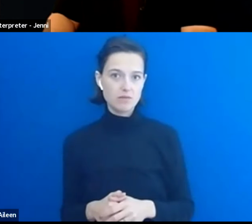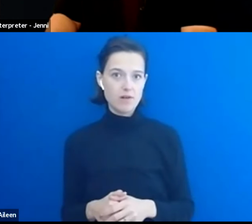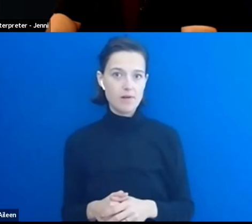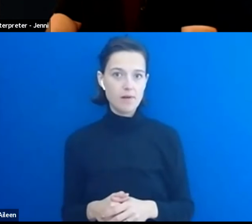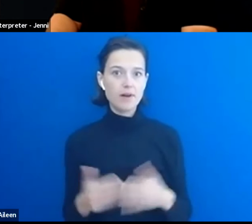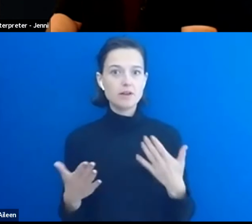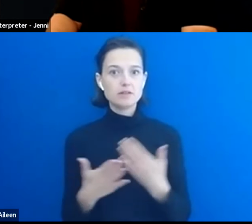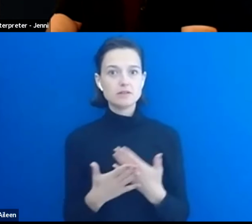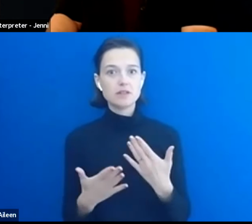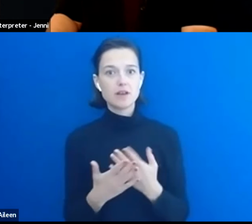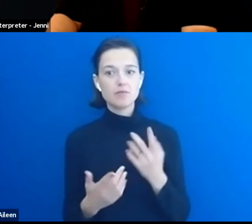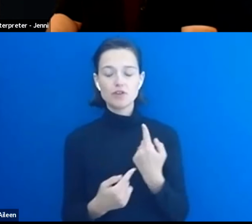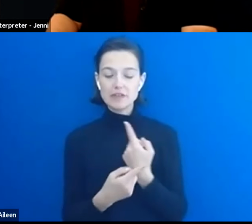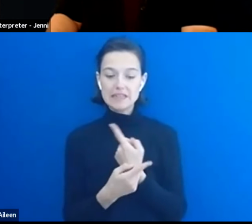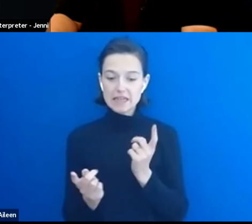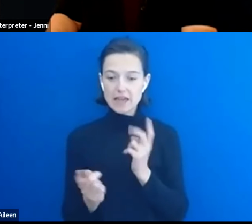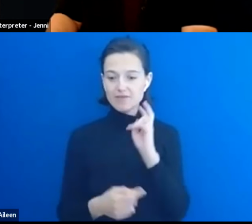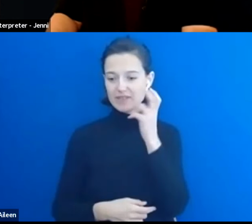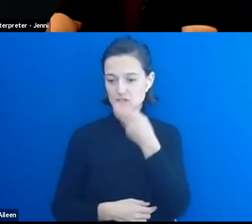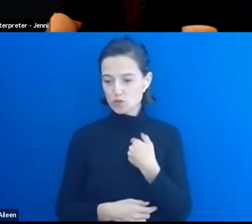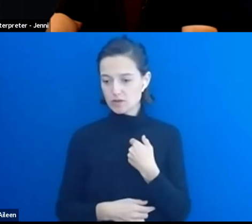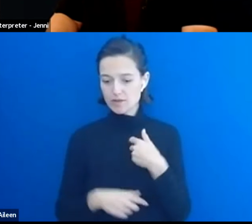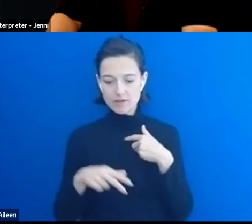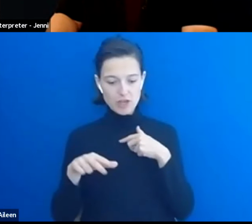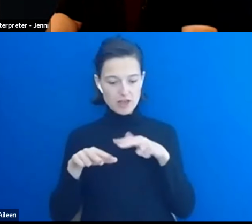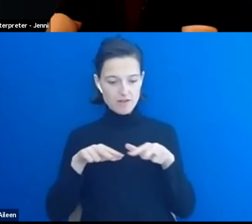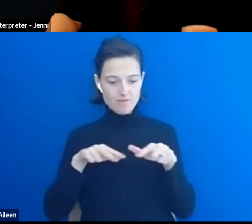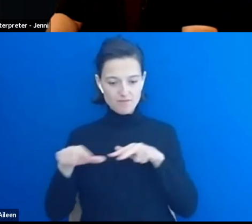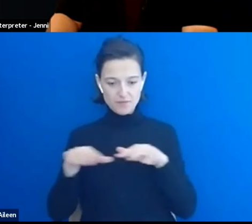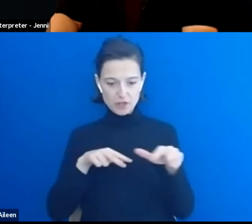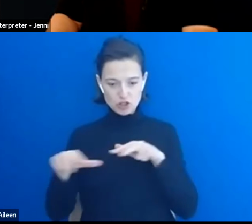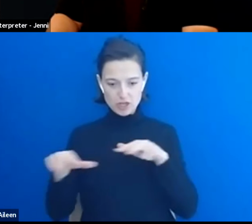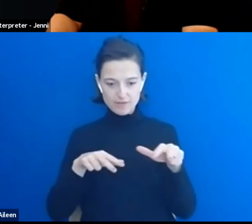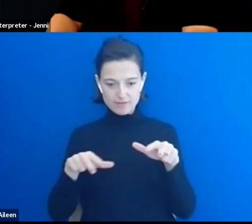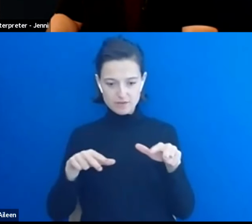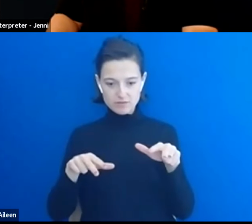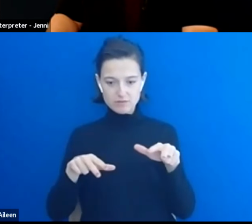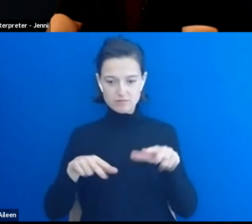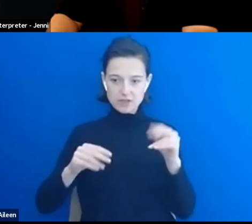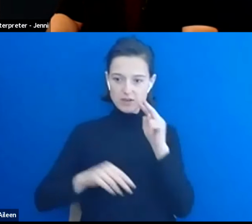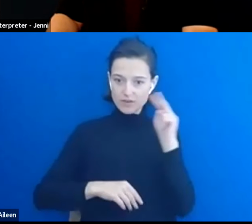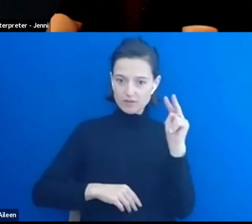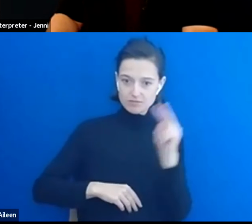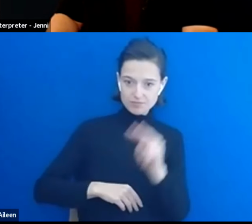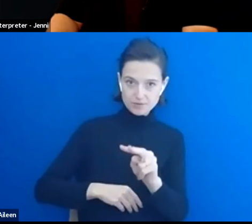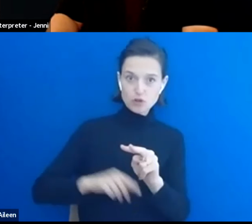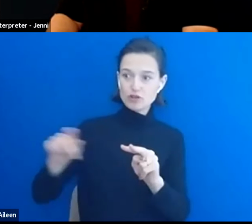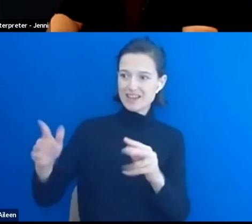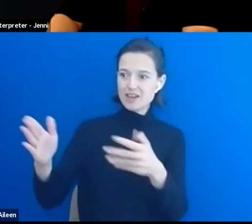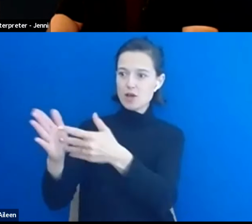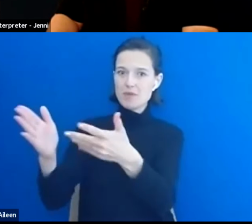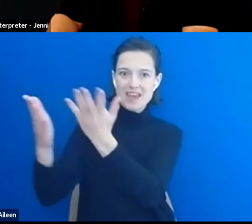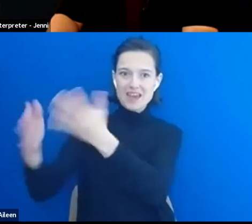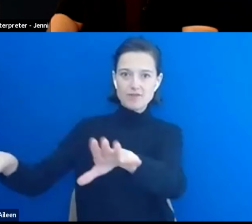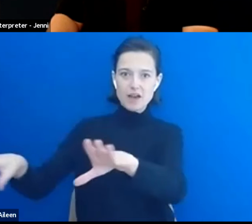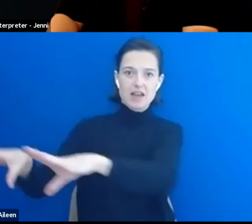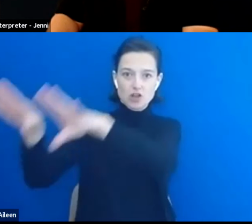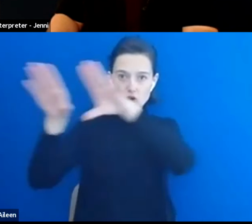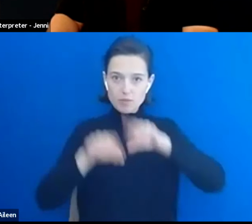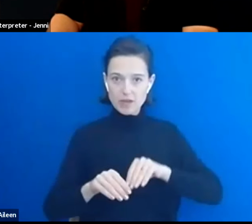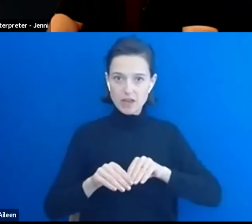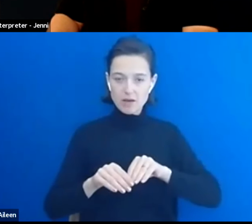versucht von der Wirtschaft ausgehend die Gesellschaft zu verändern und Barrierefreiheit ins Spiel zu bringen. Wie muss man sich das